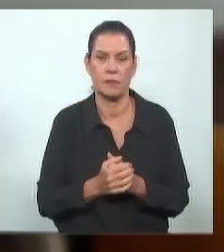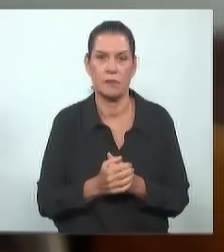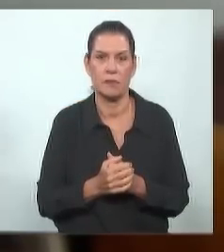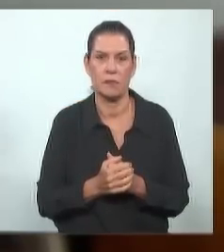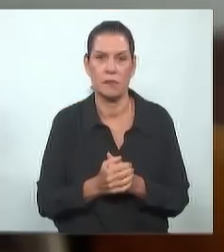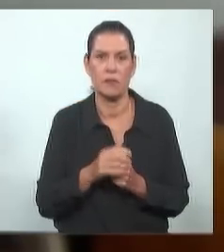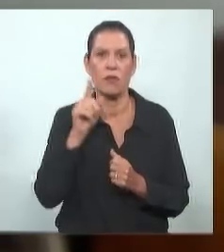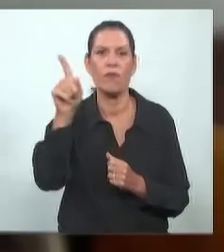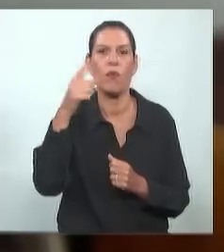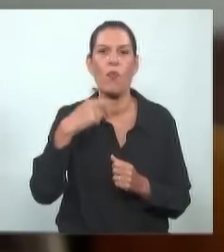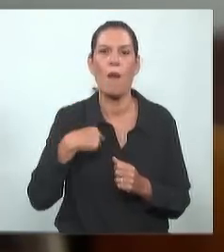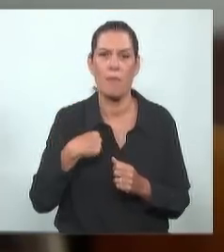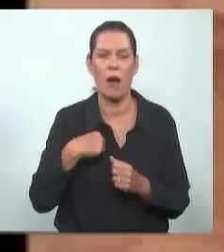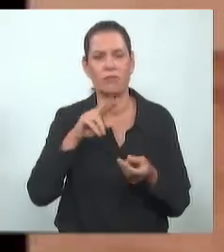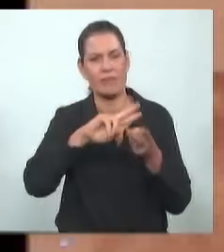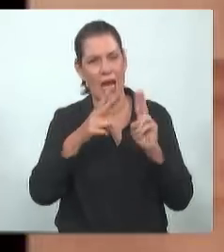ואומר, נתראה בקרוב.